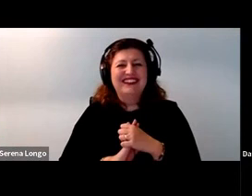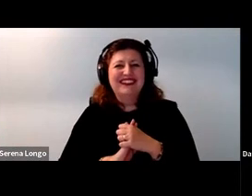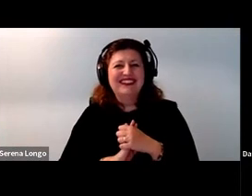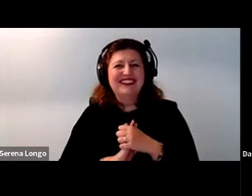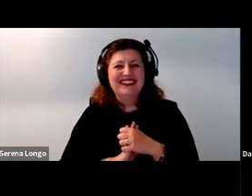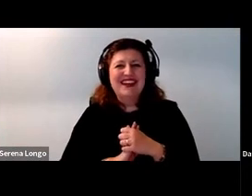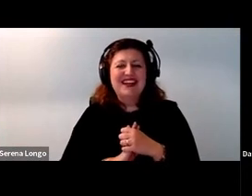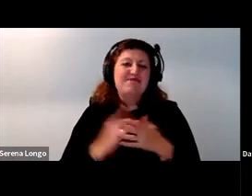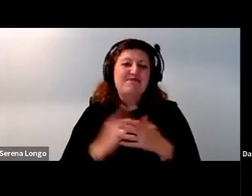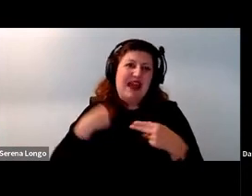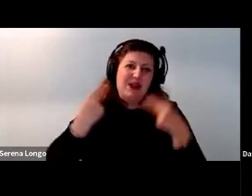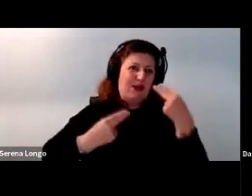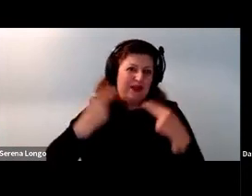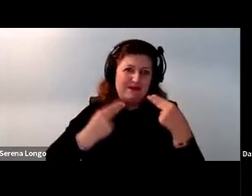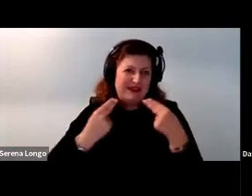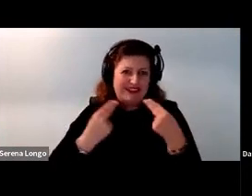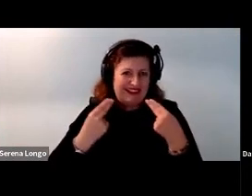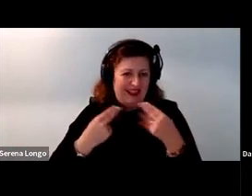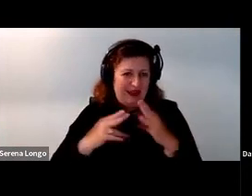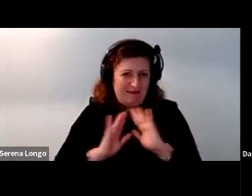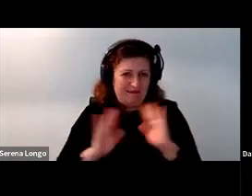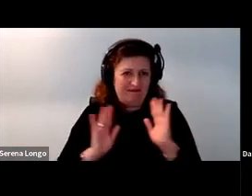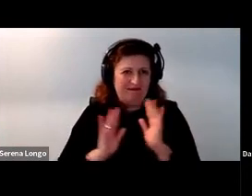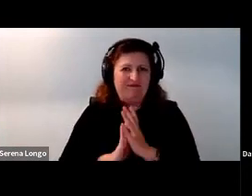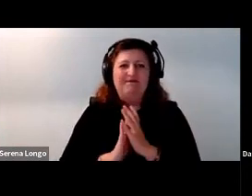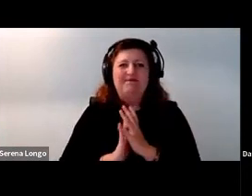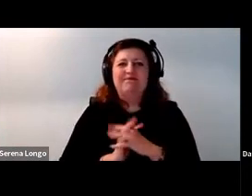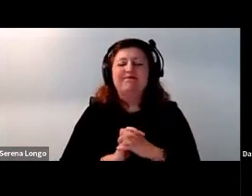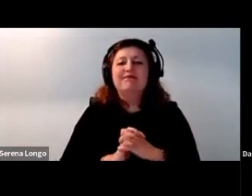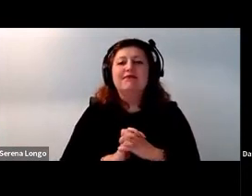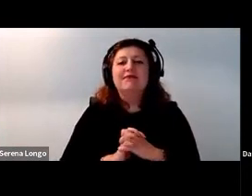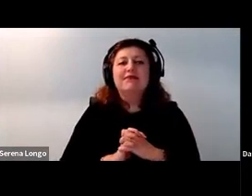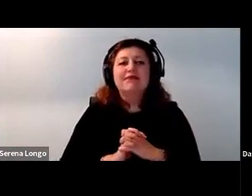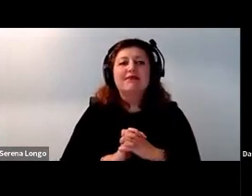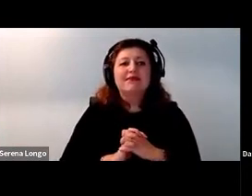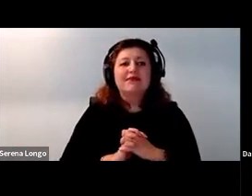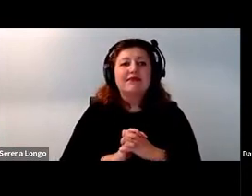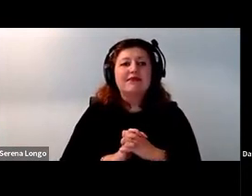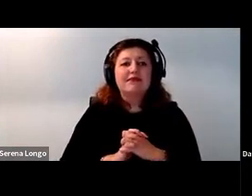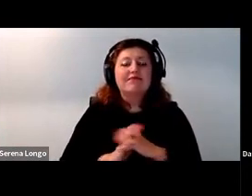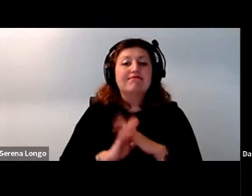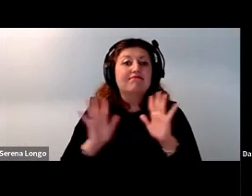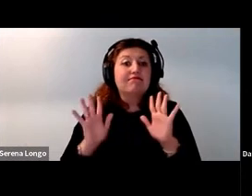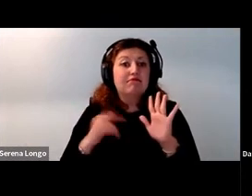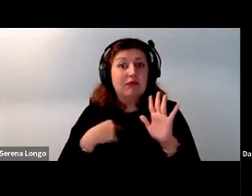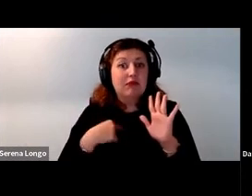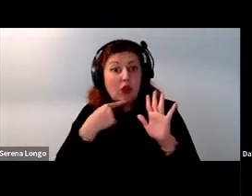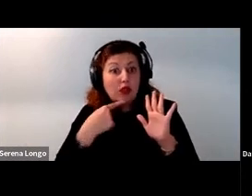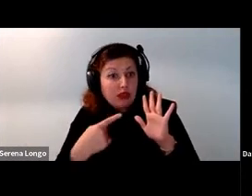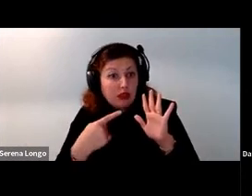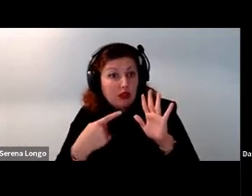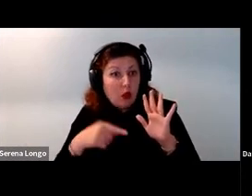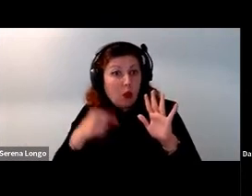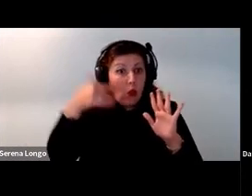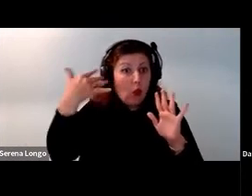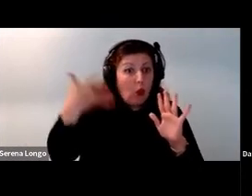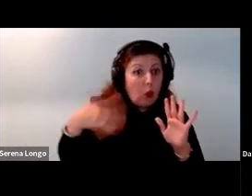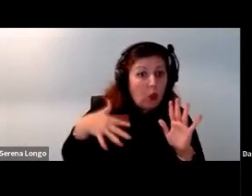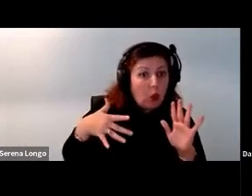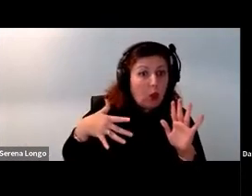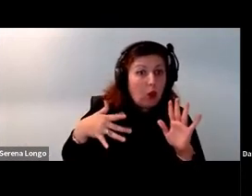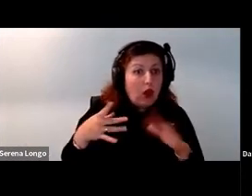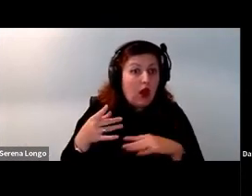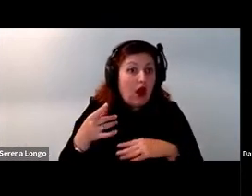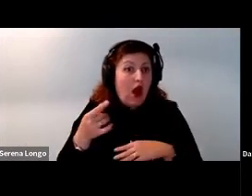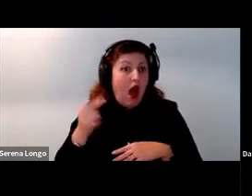esatto. Contabilità. Ecco, questa era, non so, però io non saprei dire se è tanto poco, sinceramente. Questo, non so